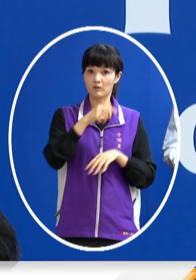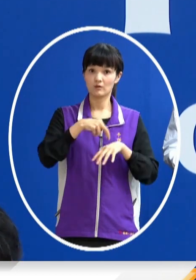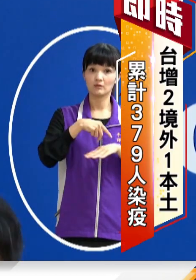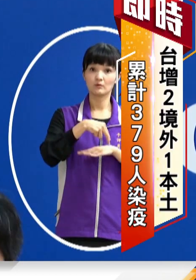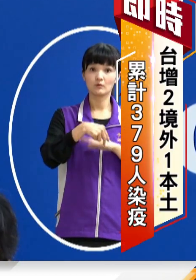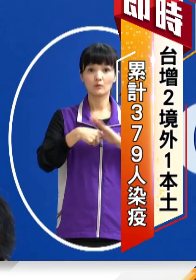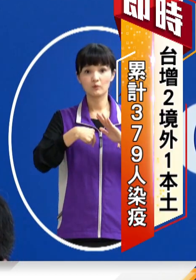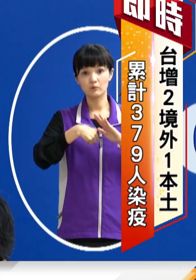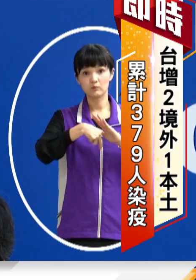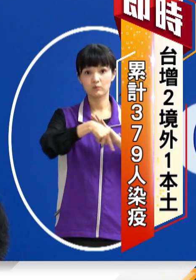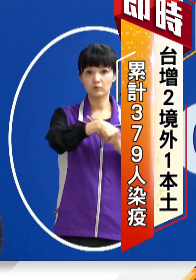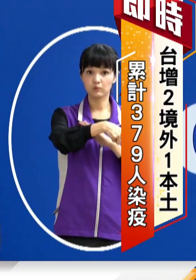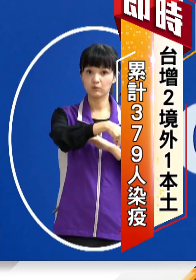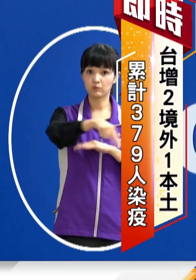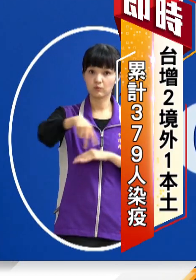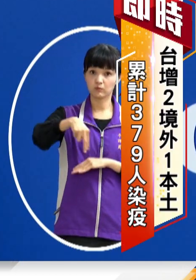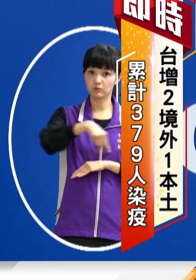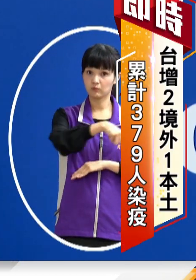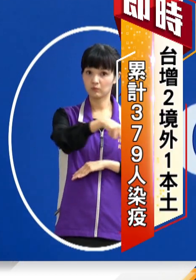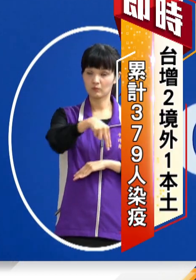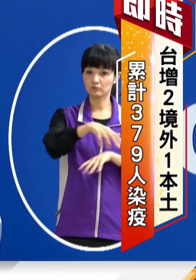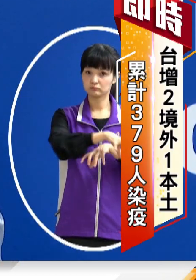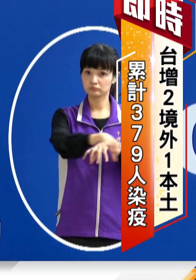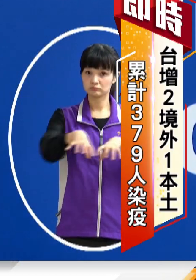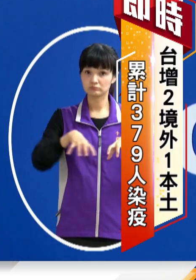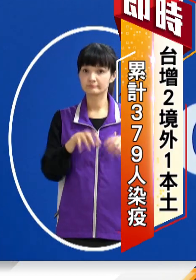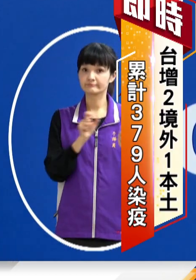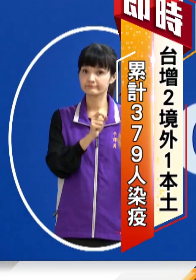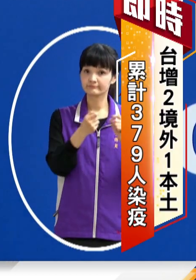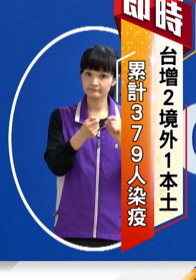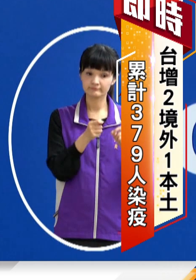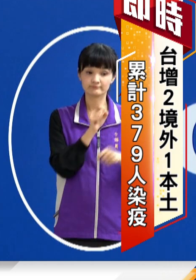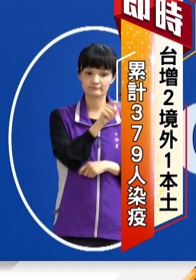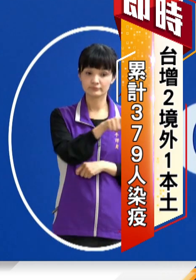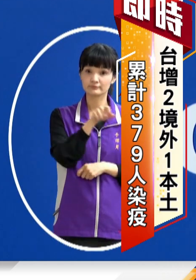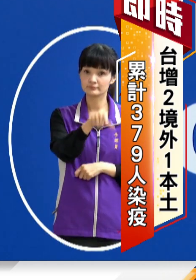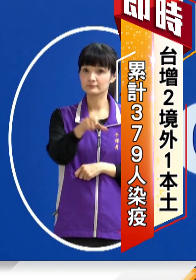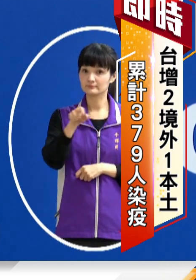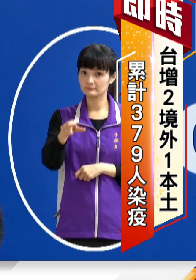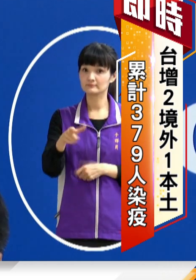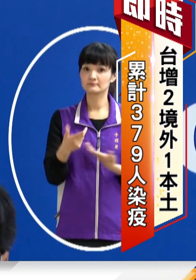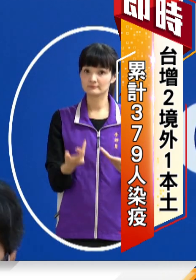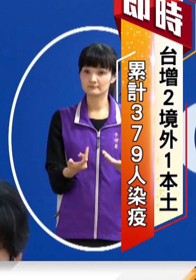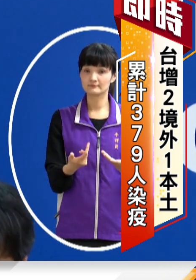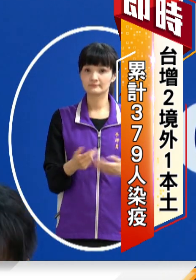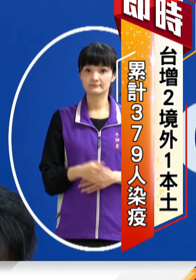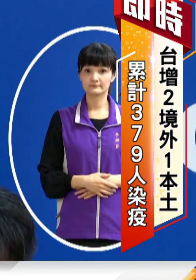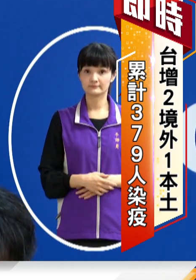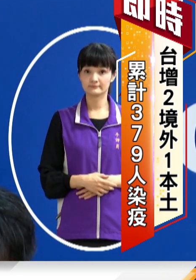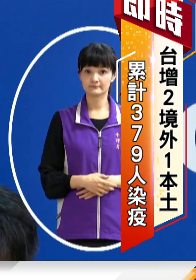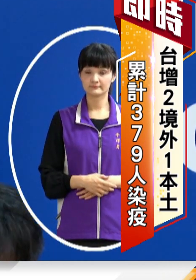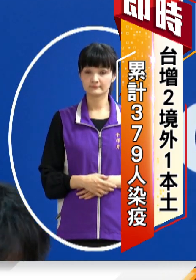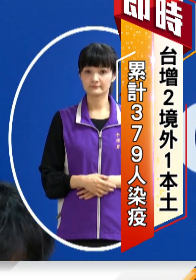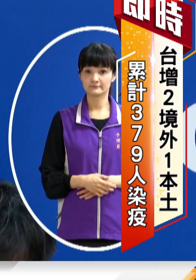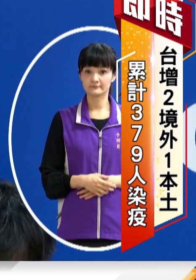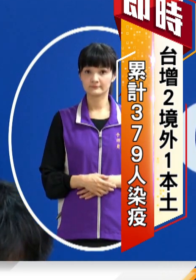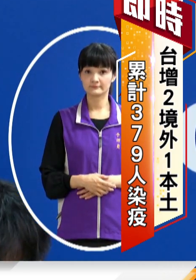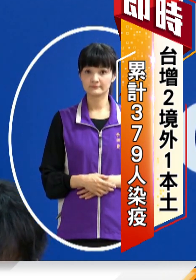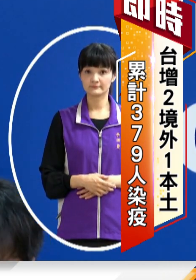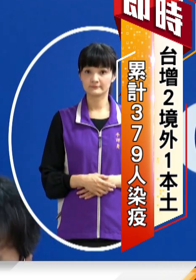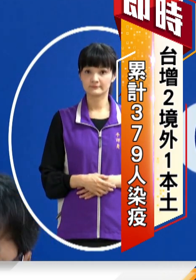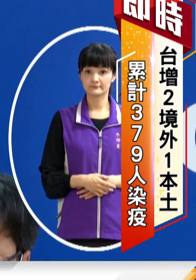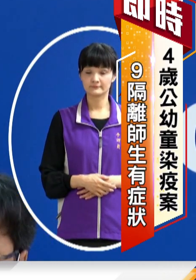些就是购物的这个中心去买东西。